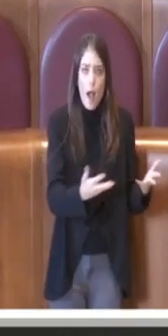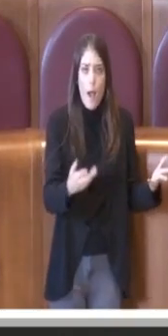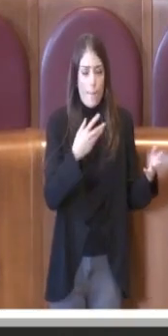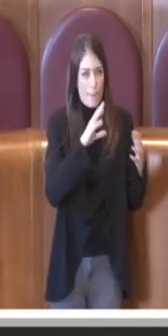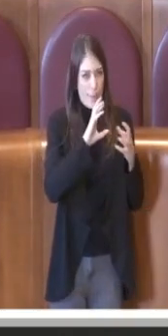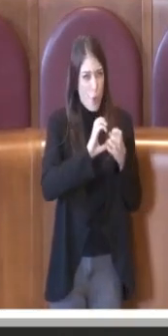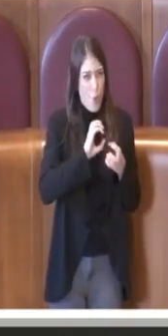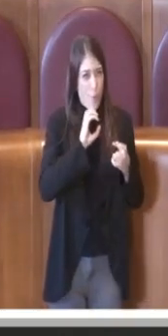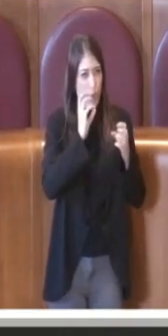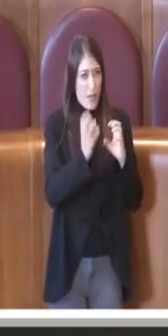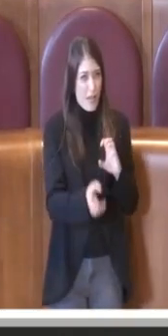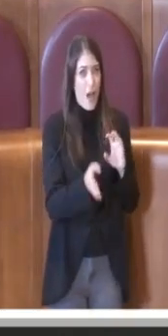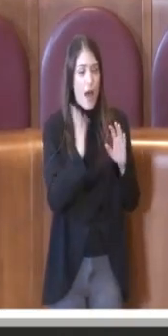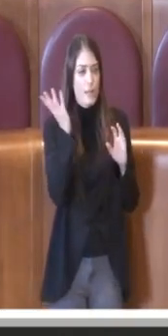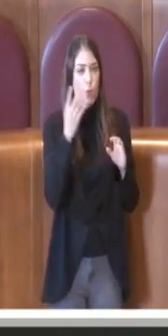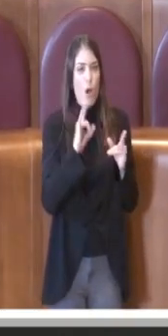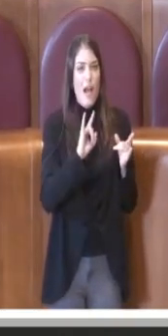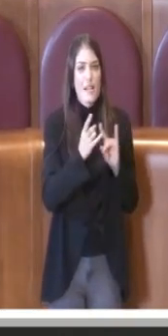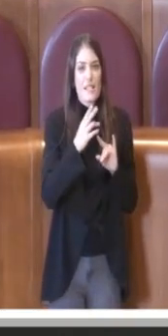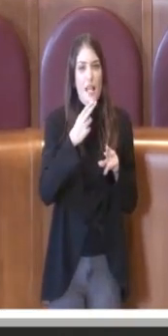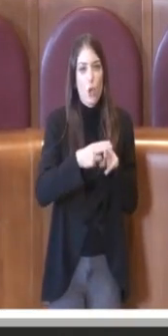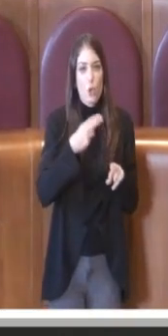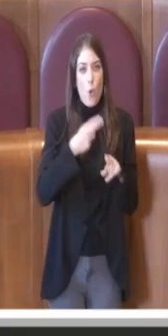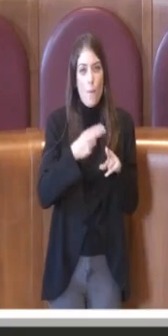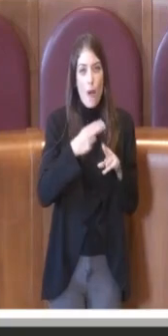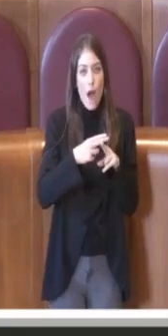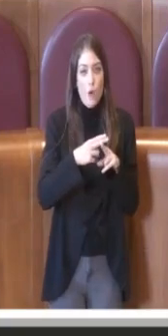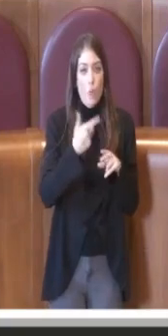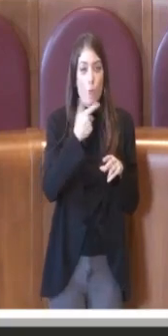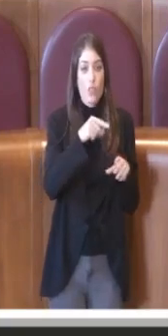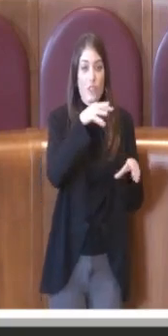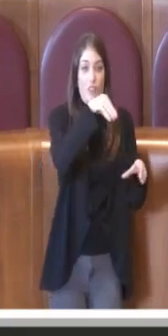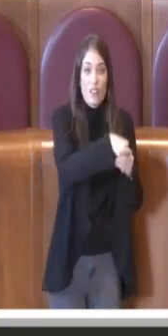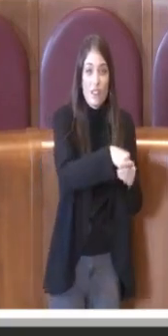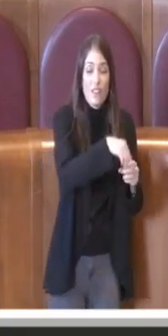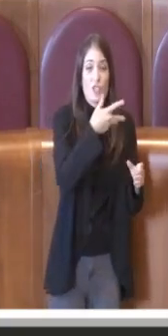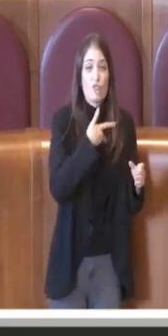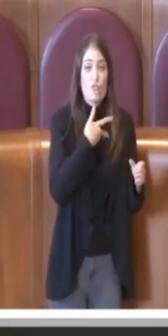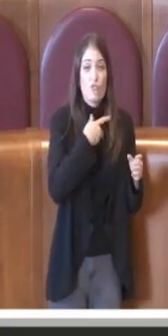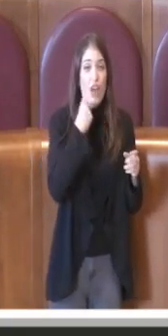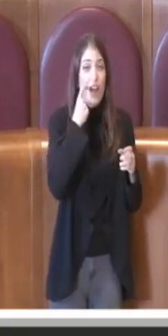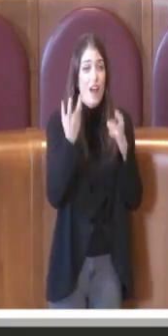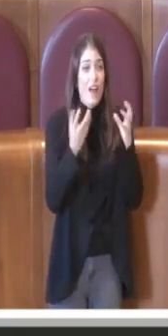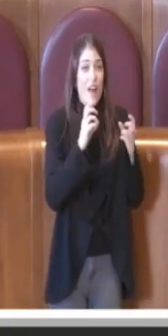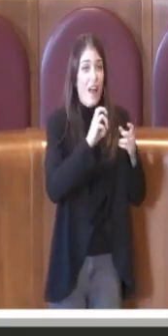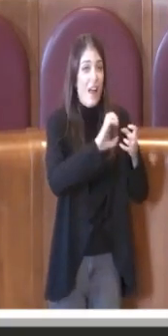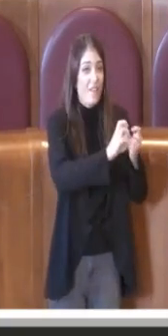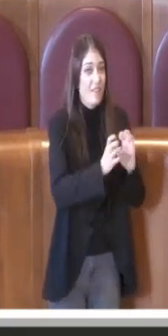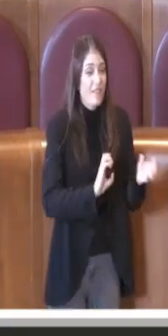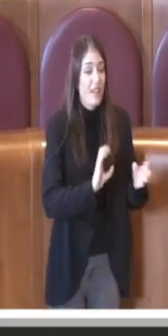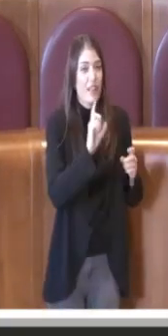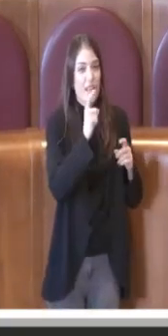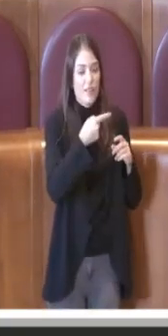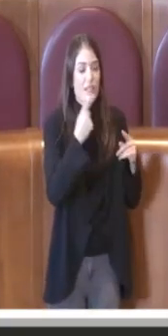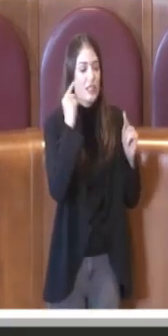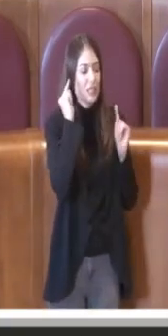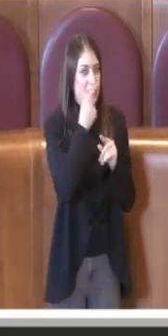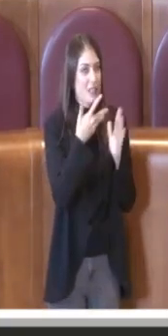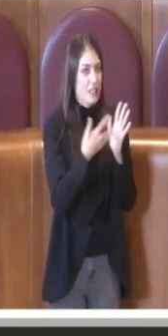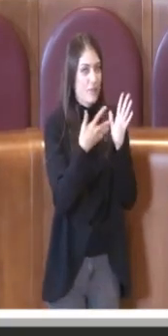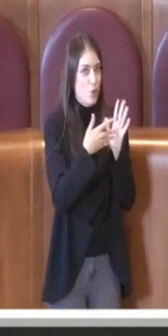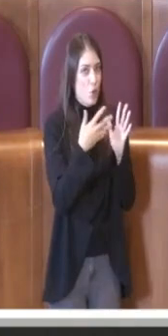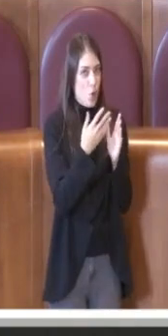dove è nello stesso campo più di un'etnia e quindi le difficoltà si moltiplicano. Io